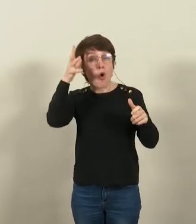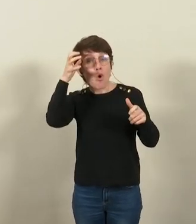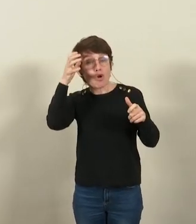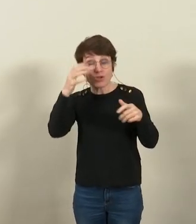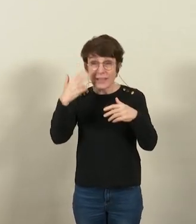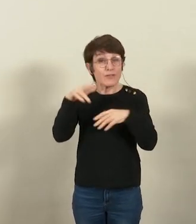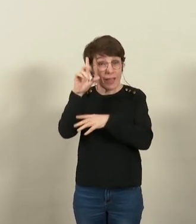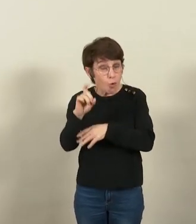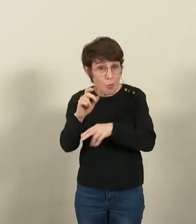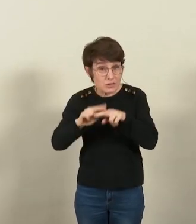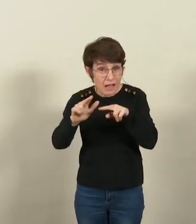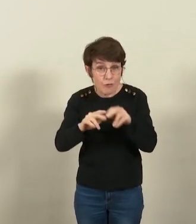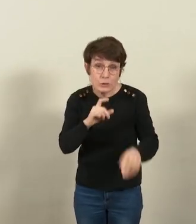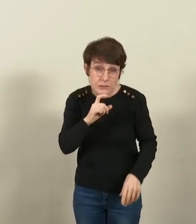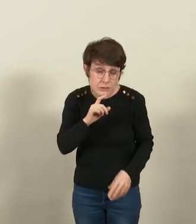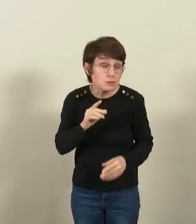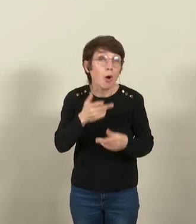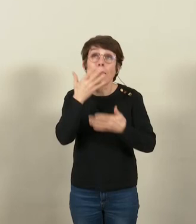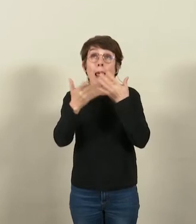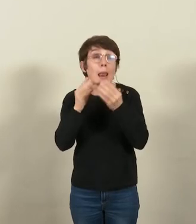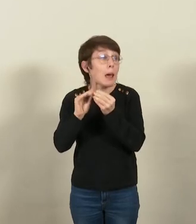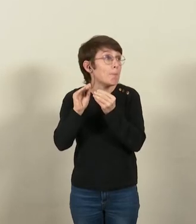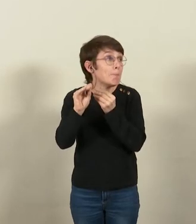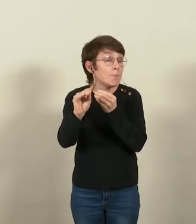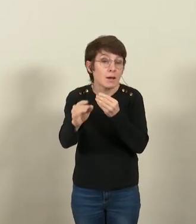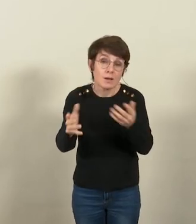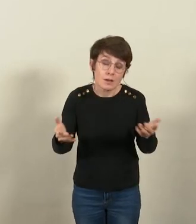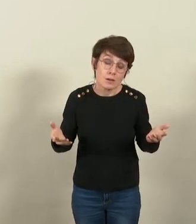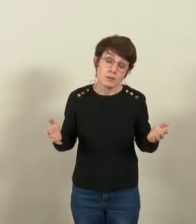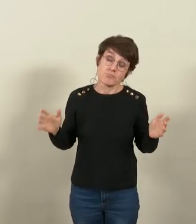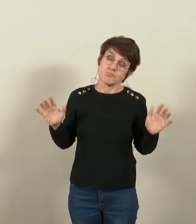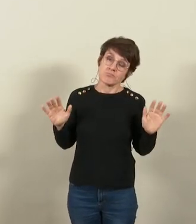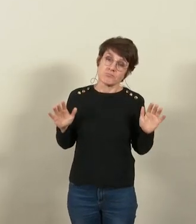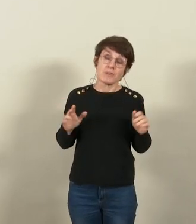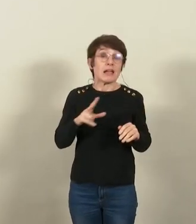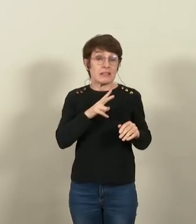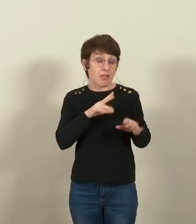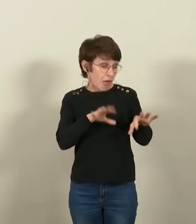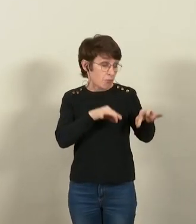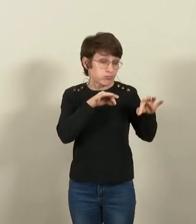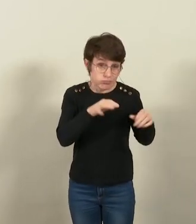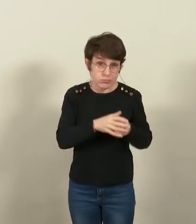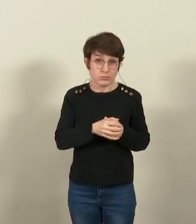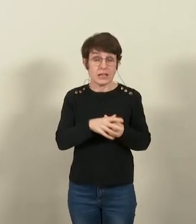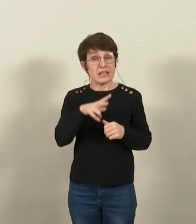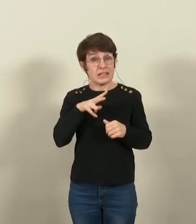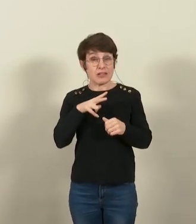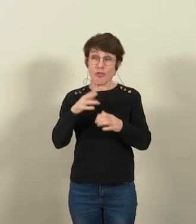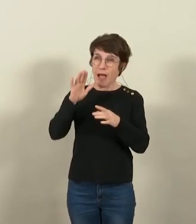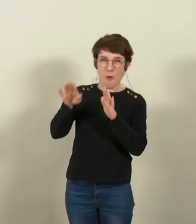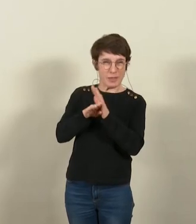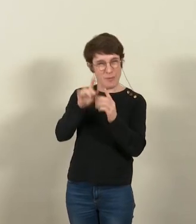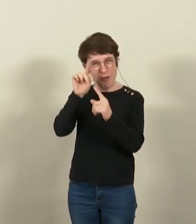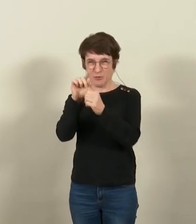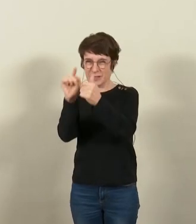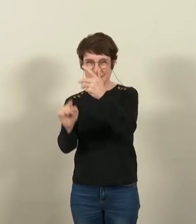d'autres il y en a d'autres qui sont démarrés qui sont en difficulté euh il y en a qui sont en panne il y en a qui ne respectent pas le cahier des charges